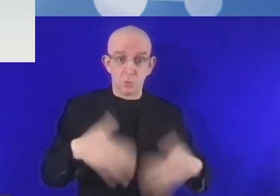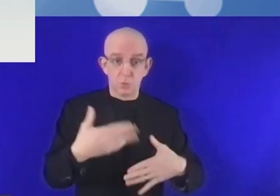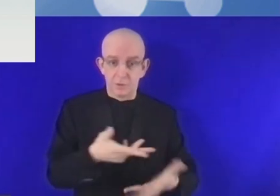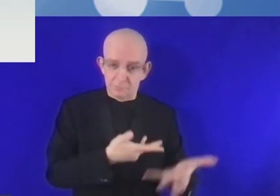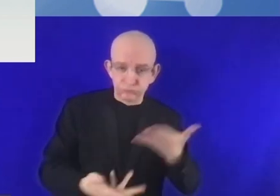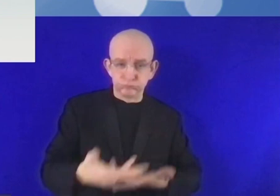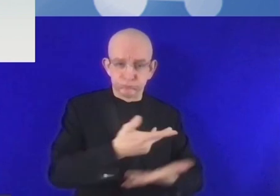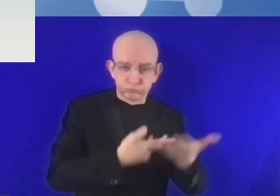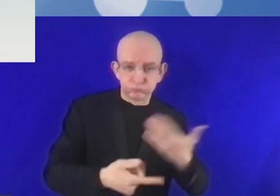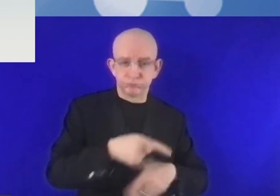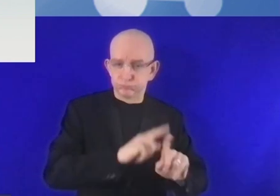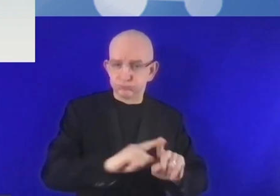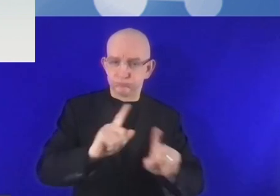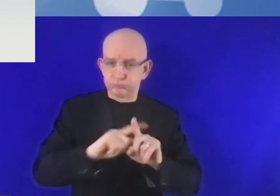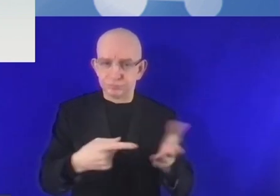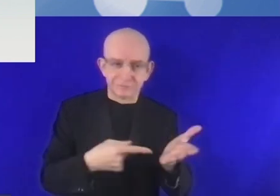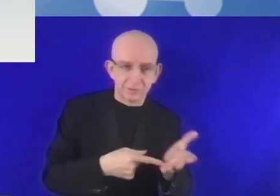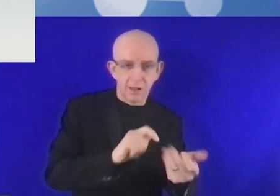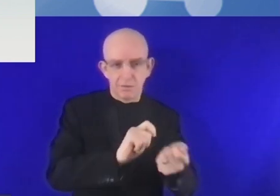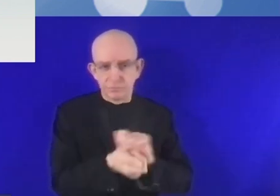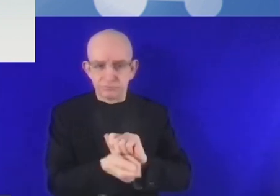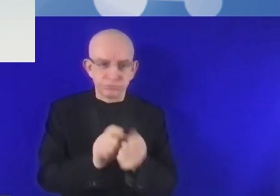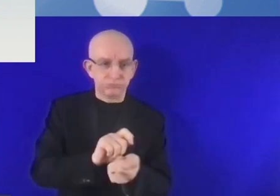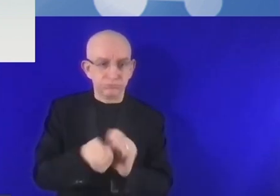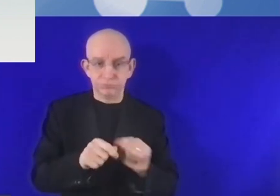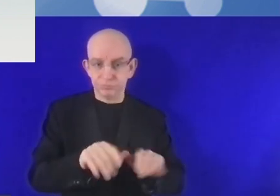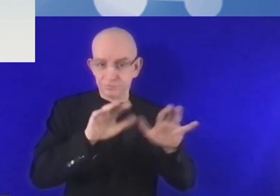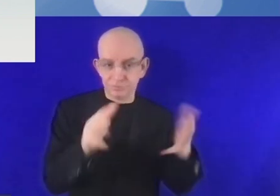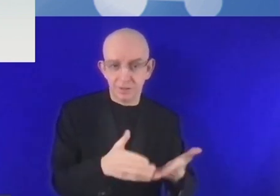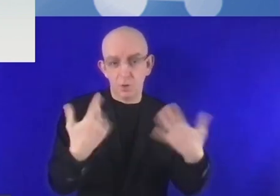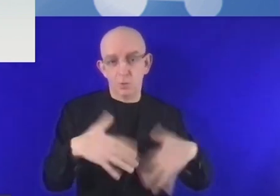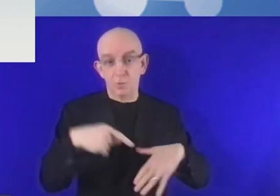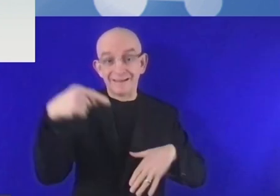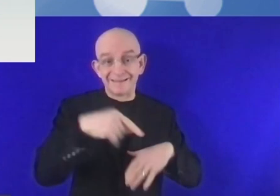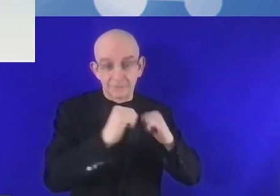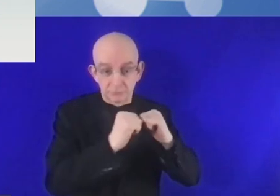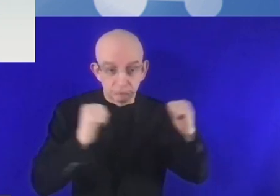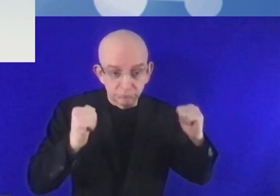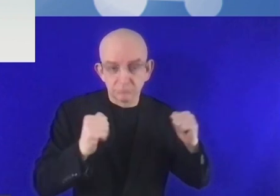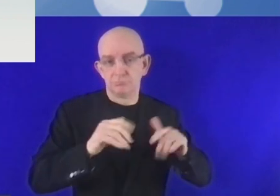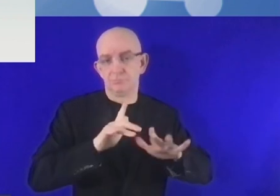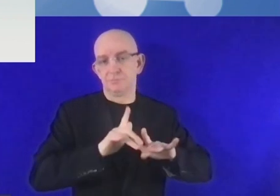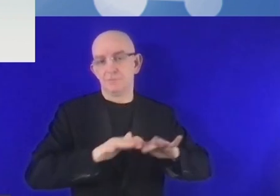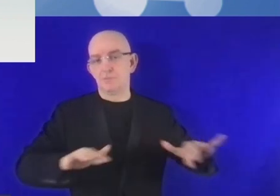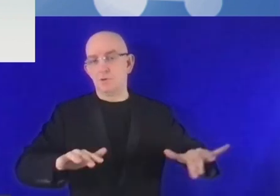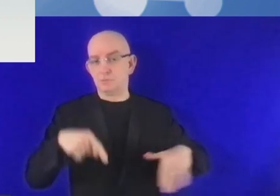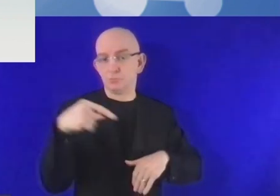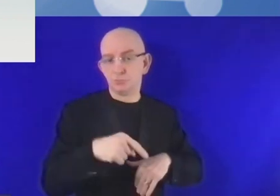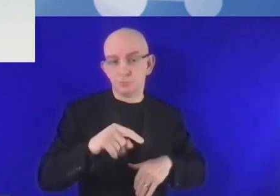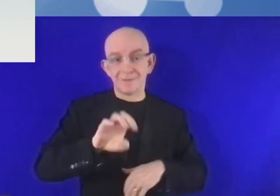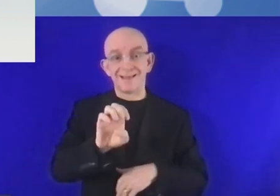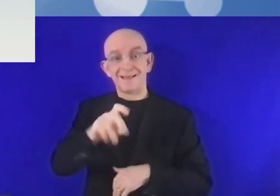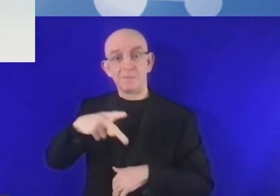charakteryzuje się otwarciem na debatę. Jesteśmy społecznością bardzo różnorodną. Można powiedzieć,